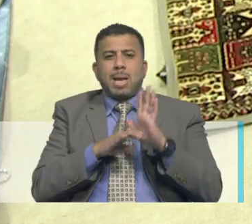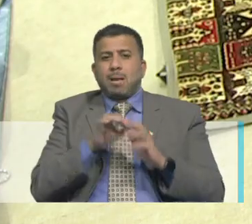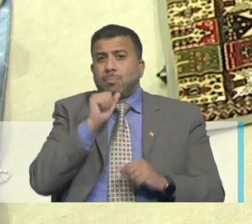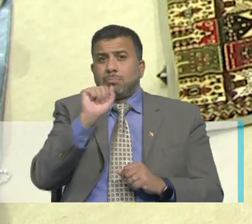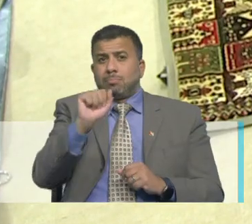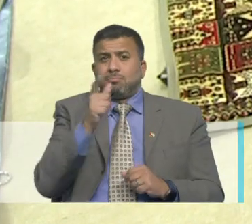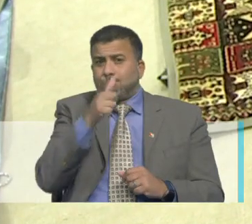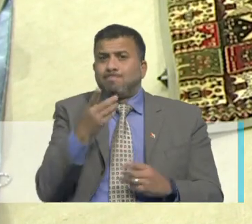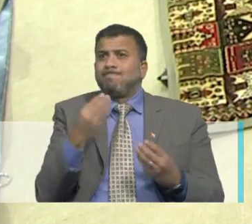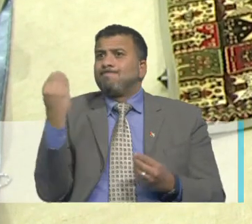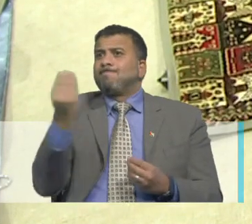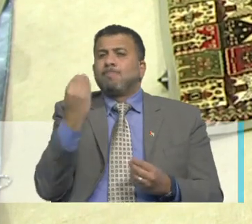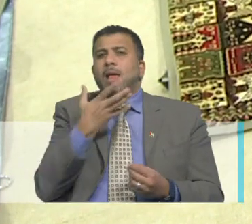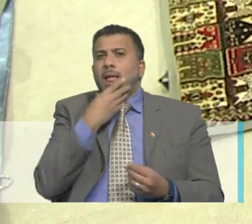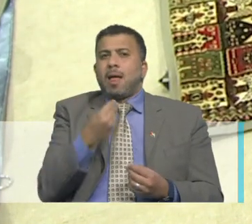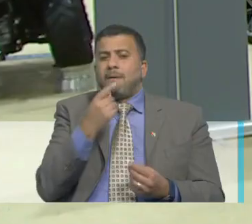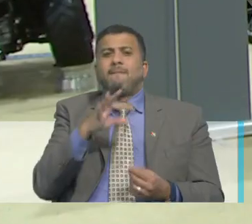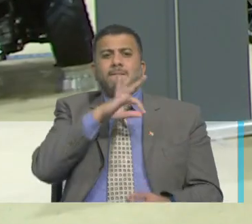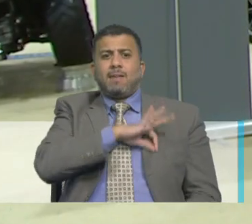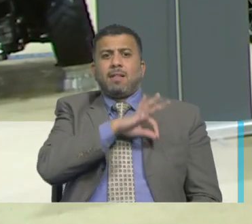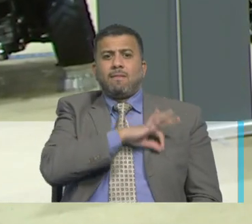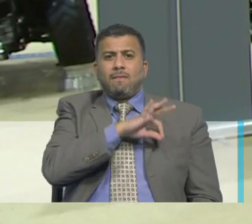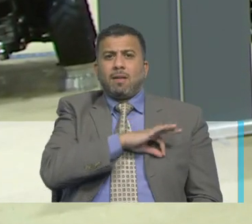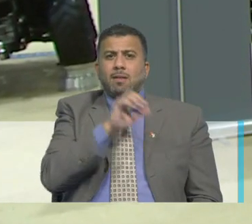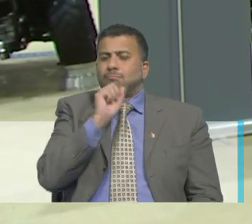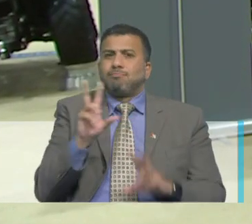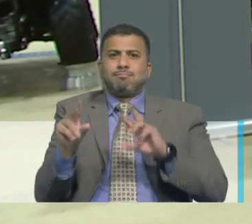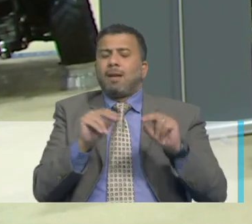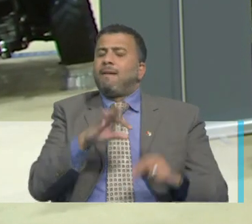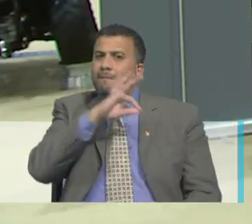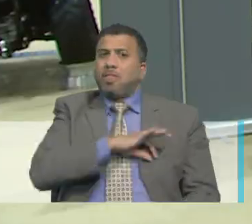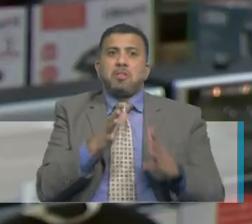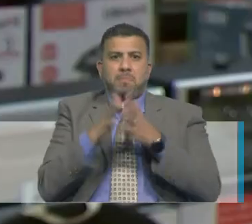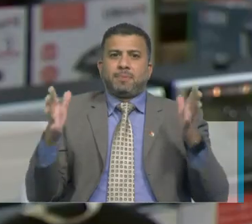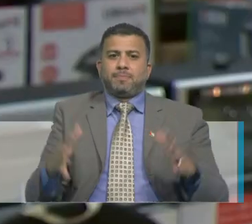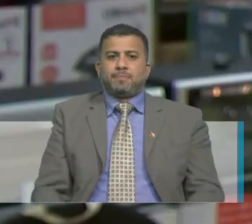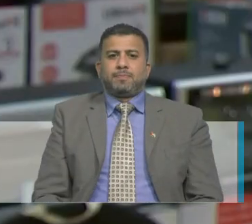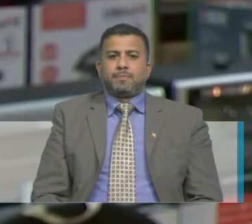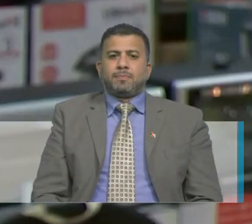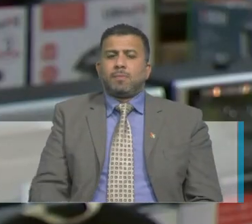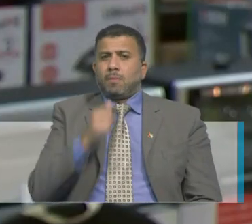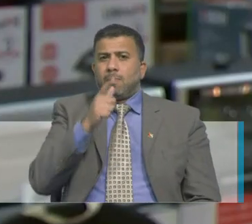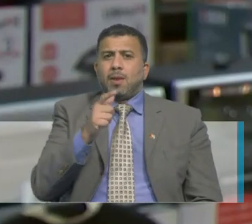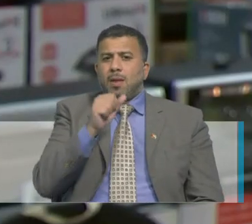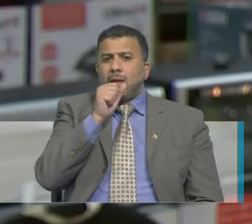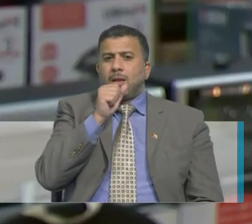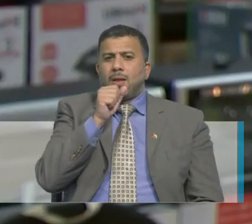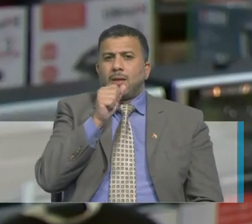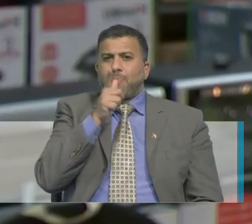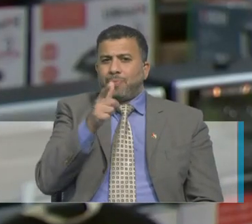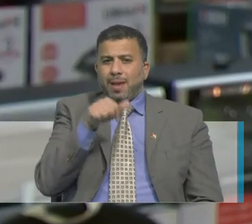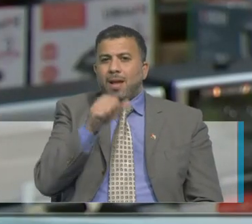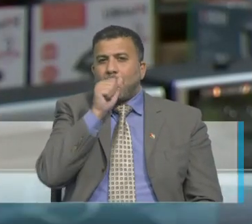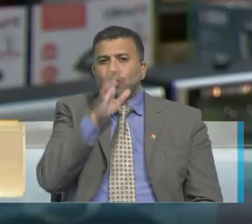سيجد فيها الزائر متعة وفائدة على حد سواء. إكسبو الذيد الحمد لله يعني في إقبال وفي